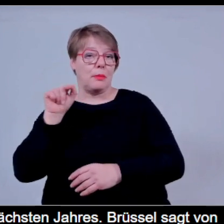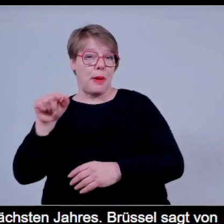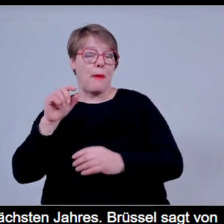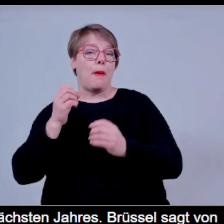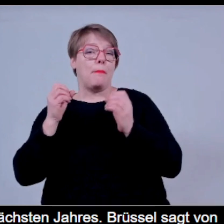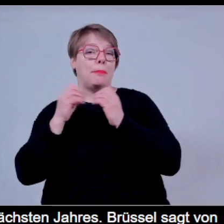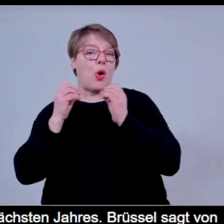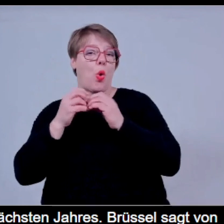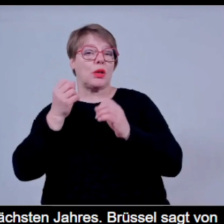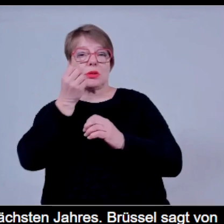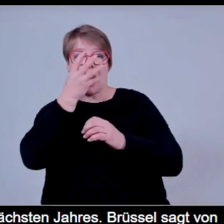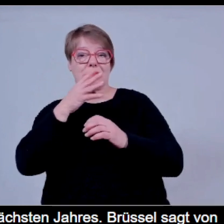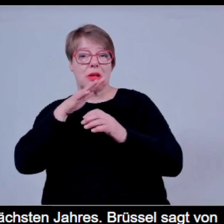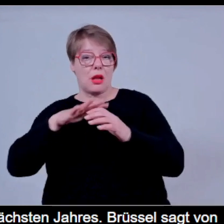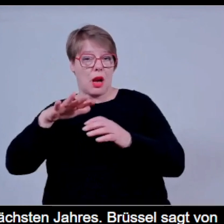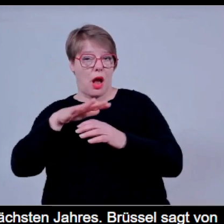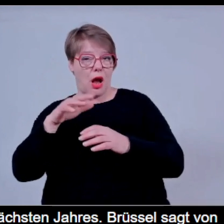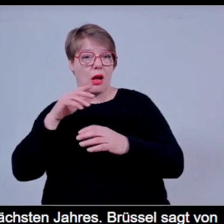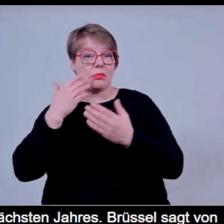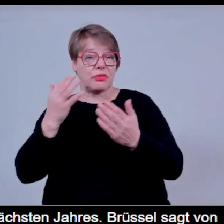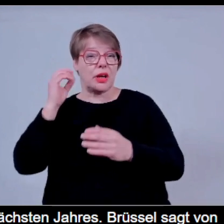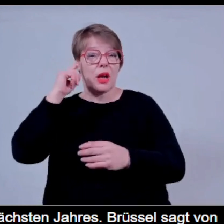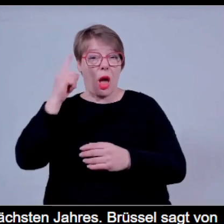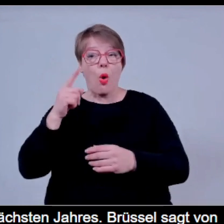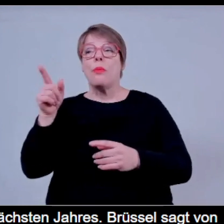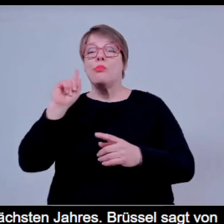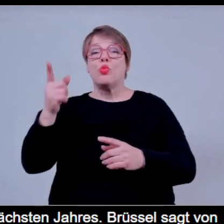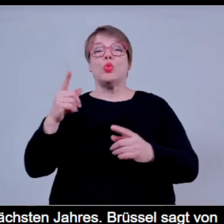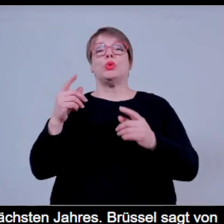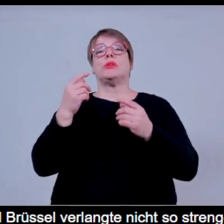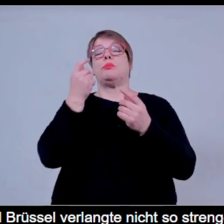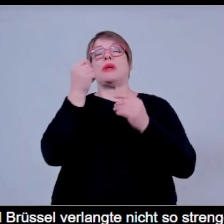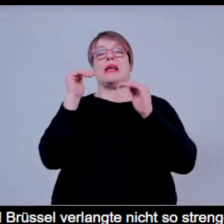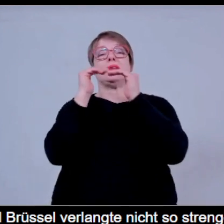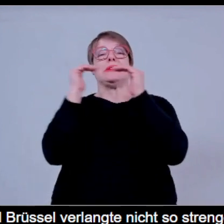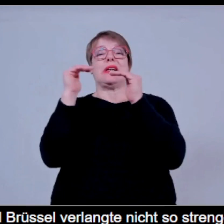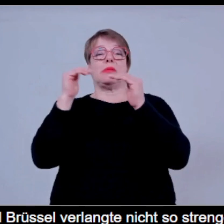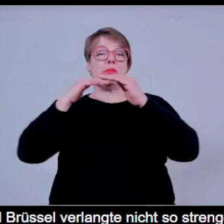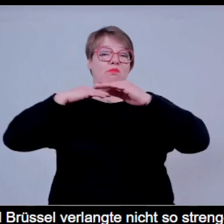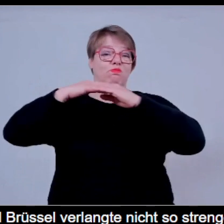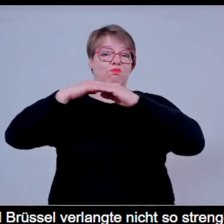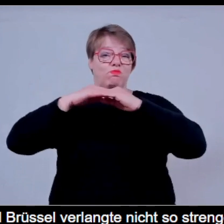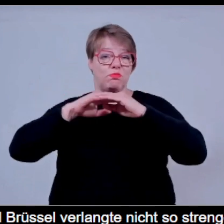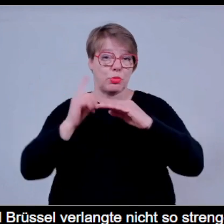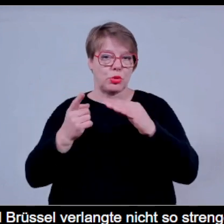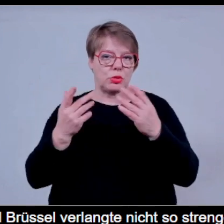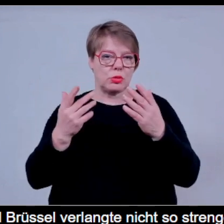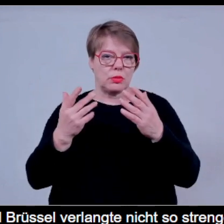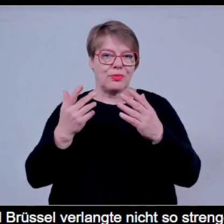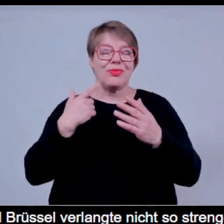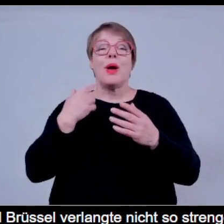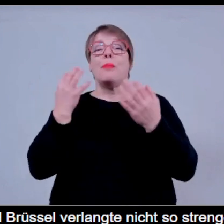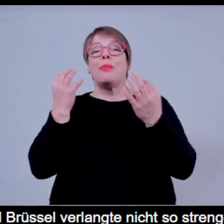kostet als 5 Millionen Euro, dass wir hier Preissteigerungen von 30 Prozent hatten in den letzten zwei Jahren und eben